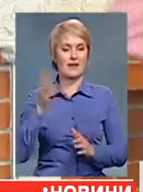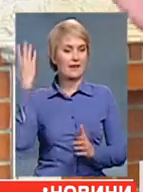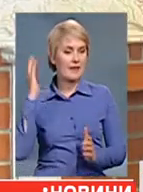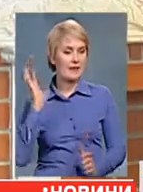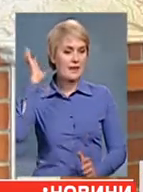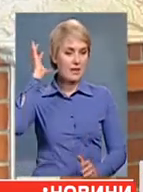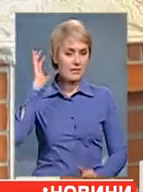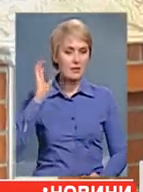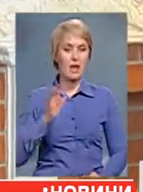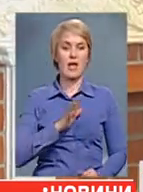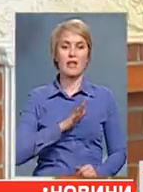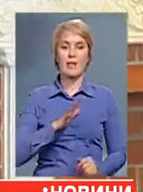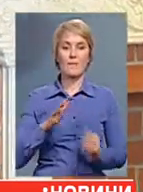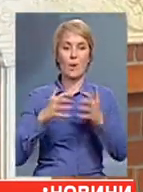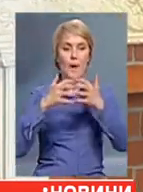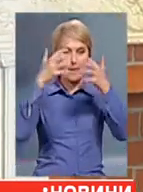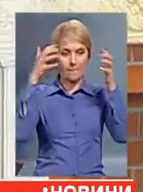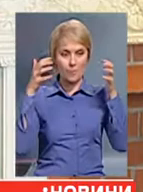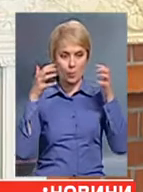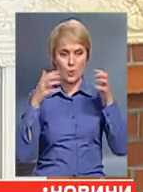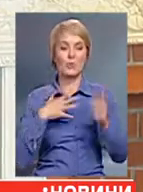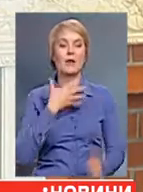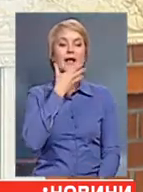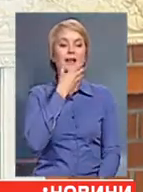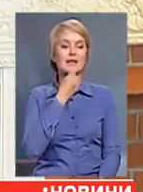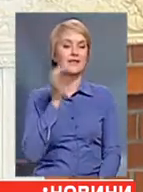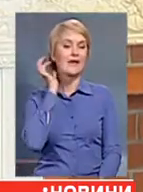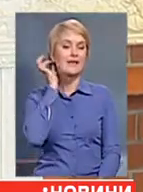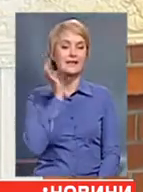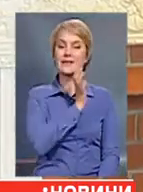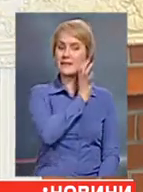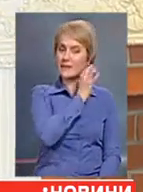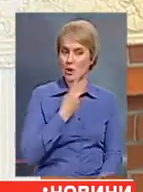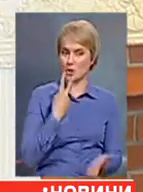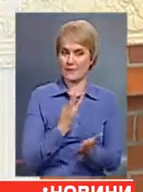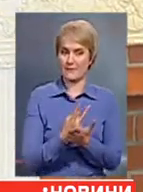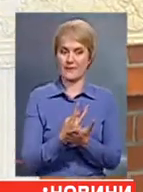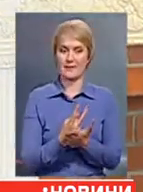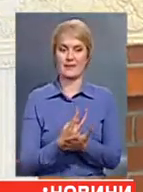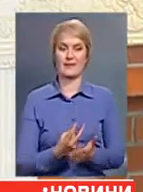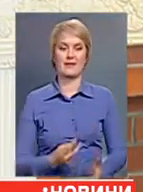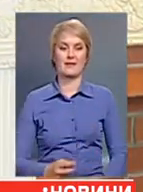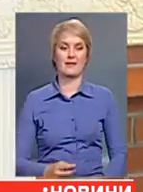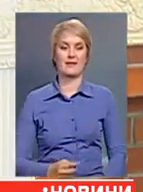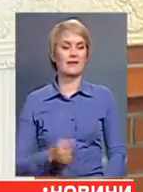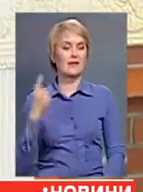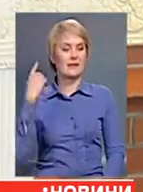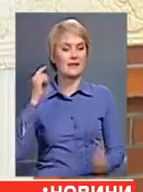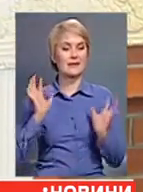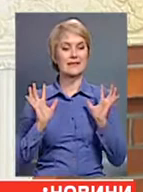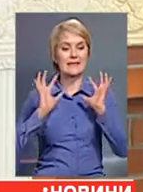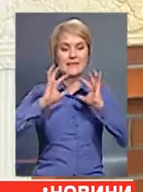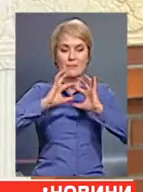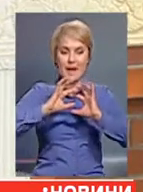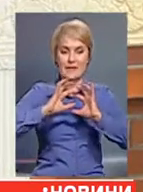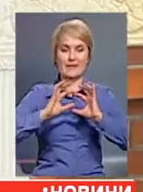щоб у мене не було пробору, щоб красиво було видно сережки. І ззаду зібрати так гарно,